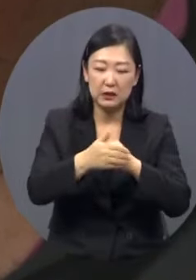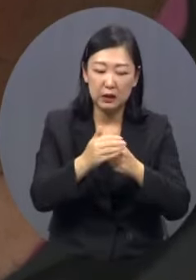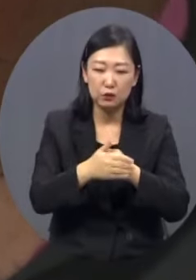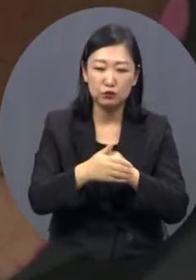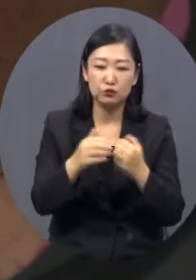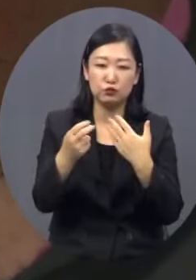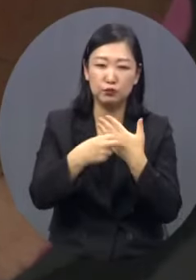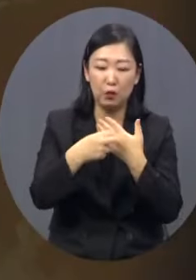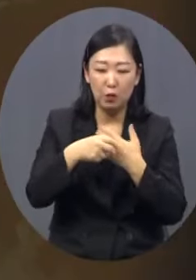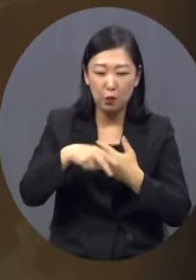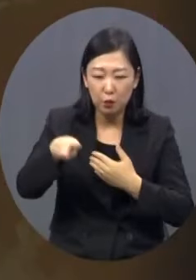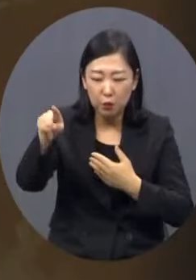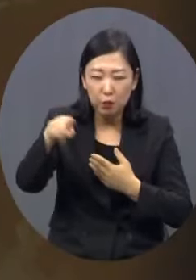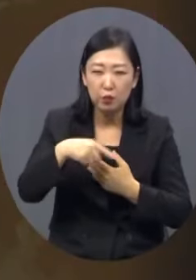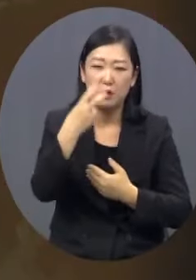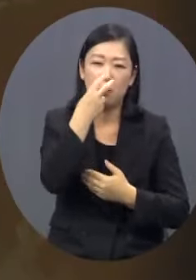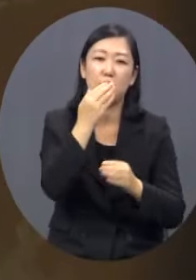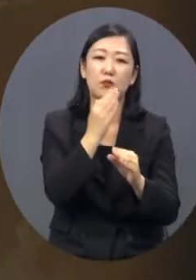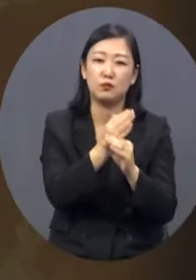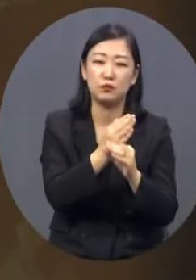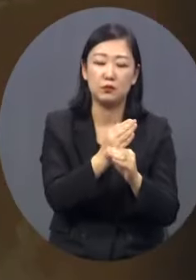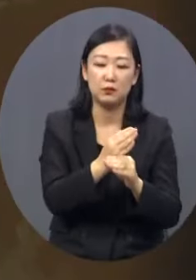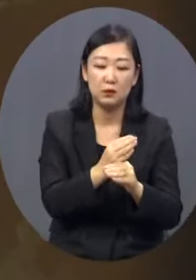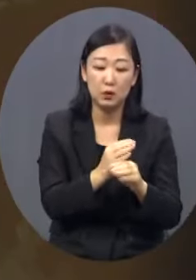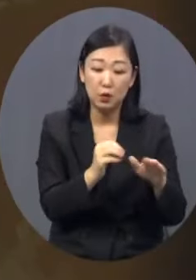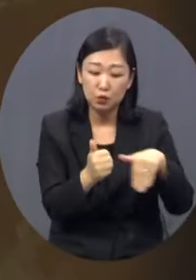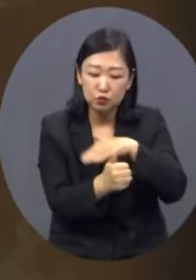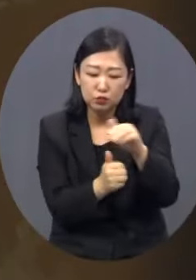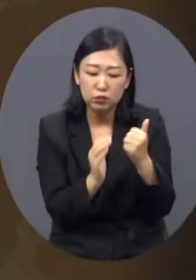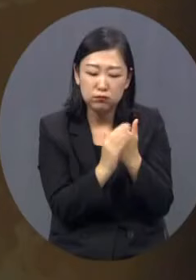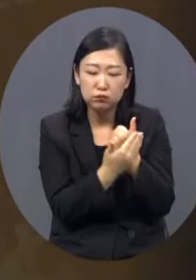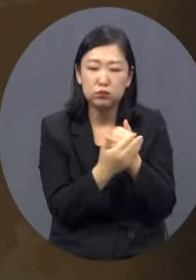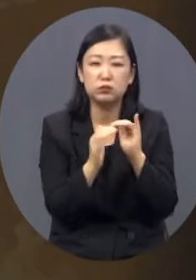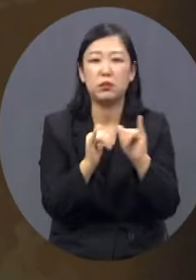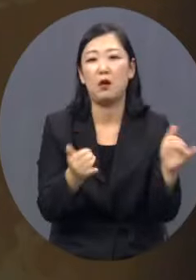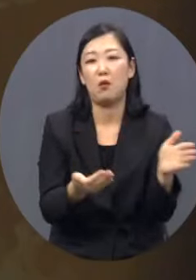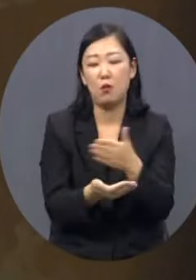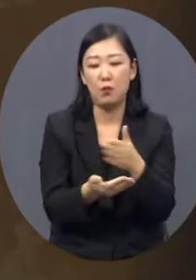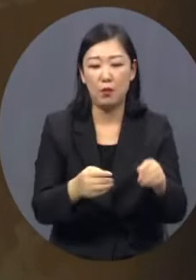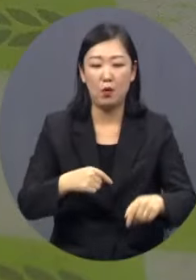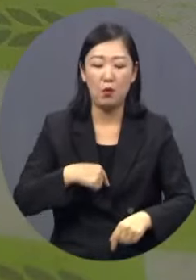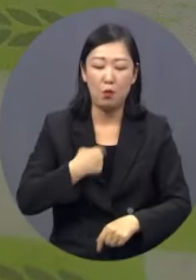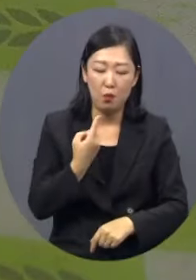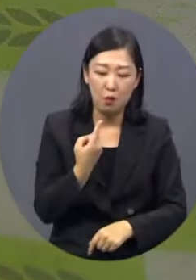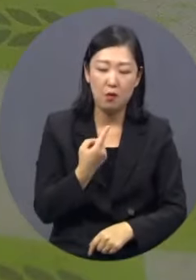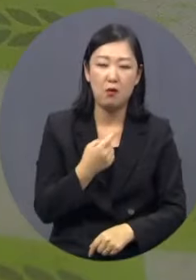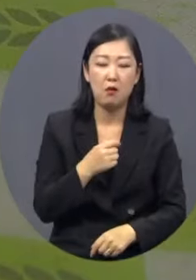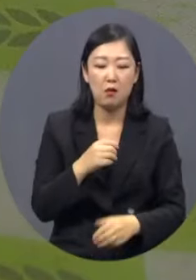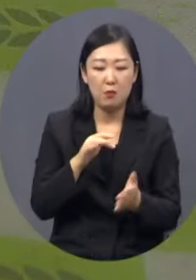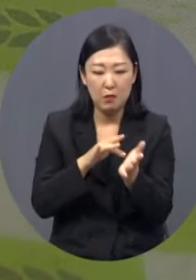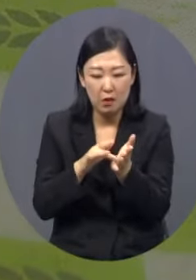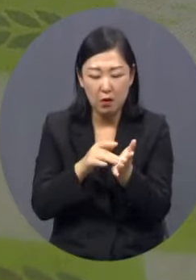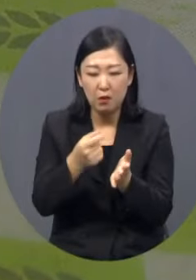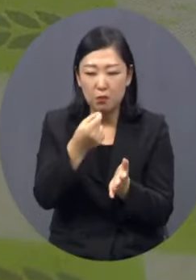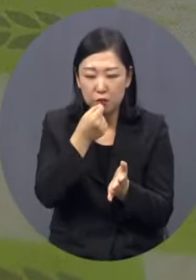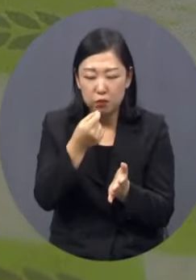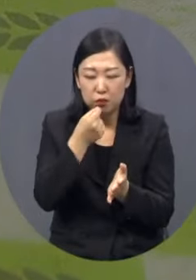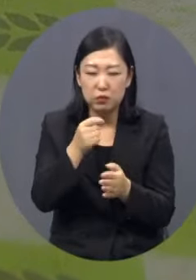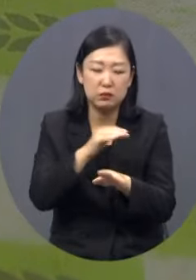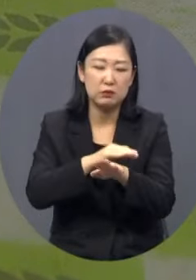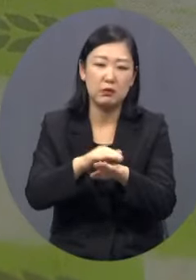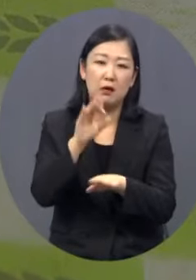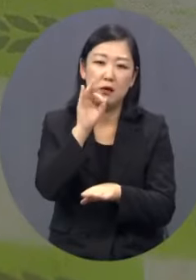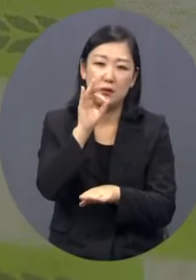받고 있습니다 옆에서 돌봐주는이가 없다 보니 혼자 성하지 않은 몸에 처방받은 약조차 제대로